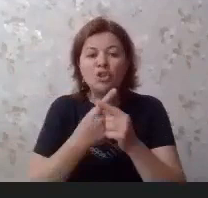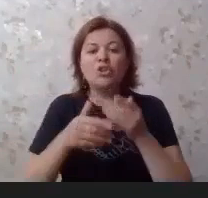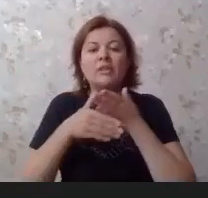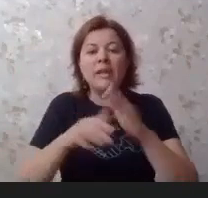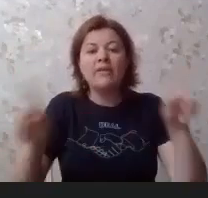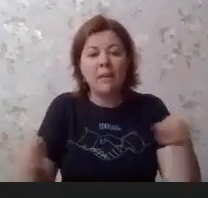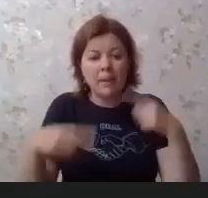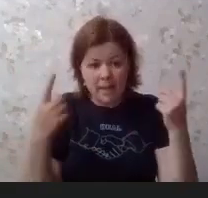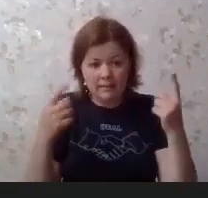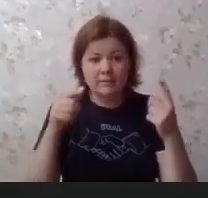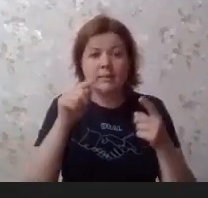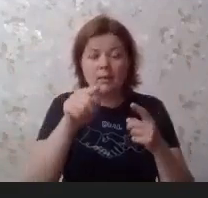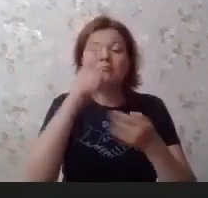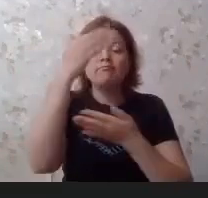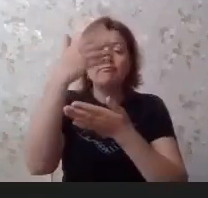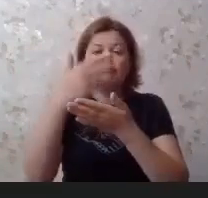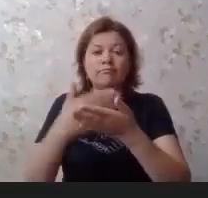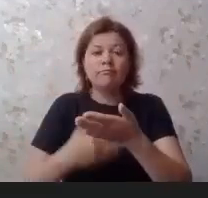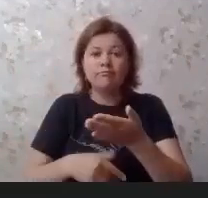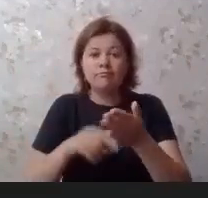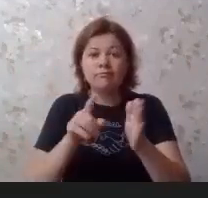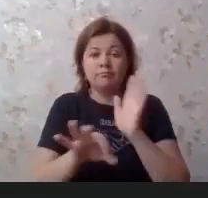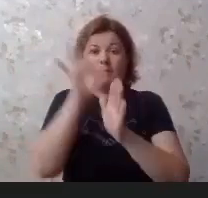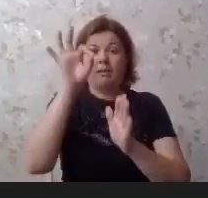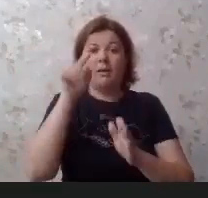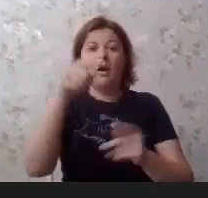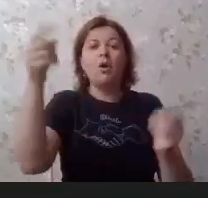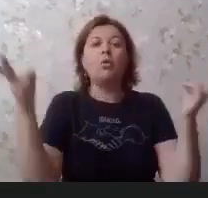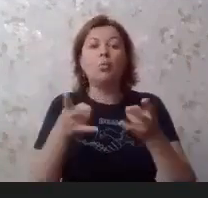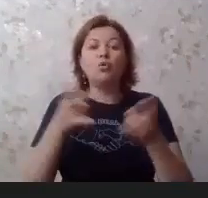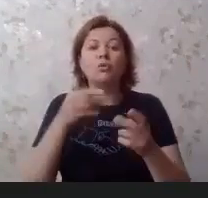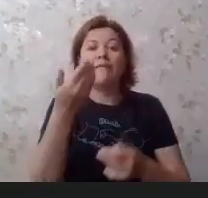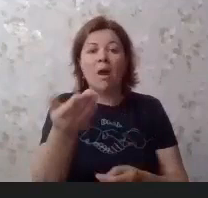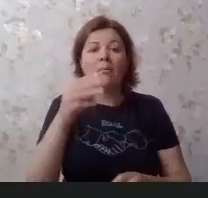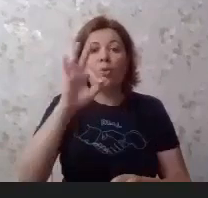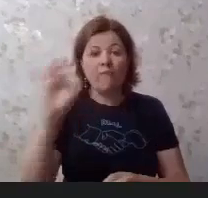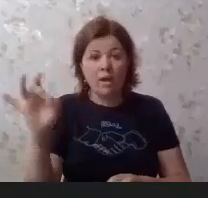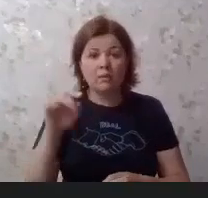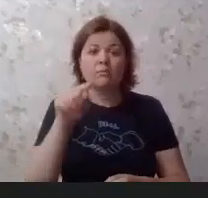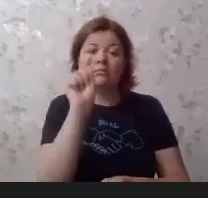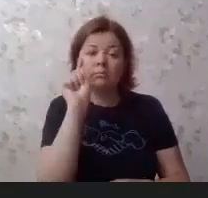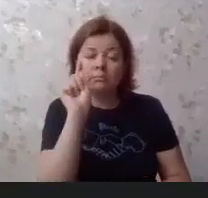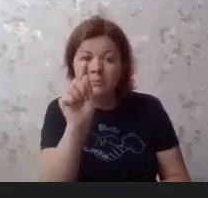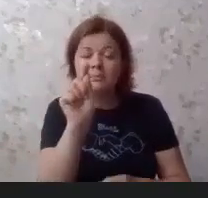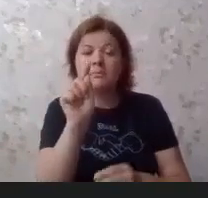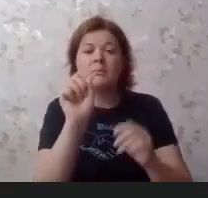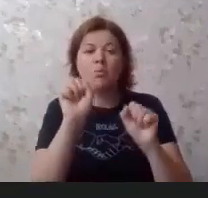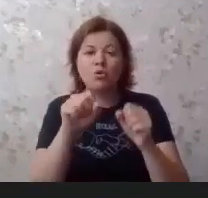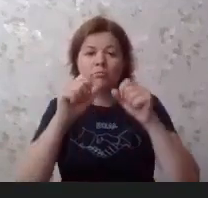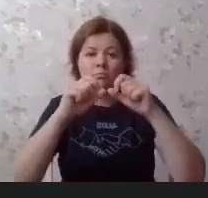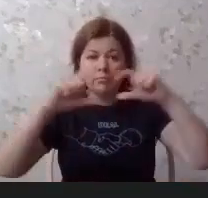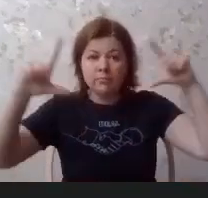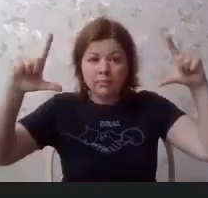Выбрав изделие, появится карточка товара с описанием и кнопки, с помощью которых можно посмотреть